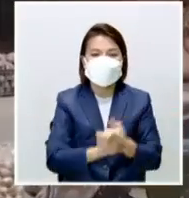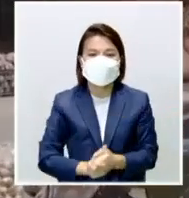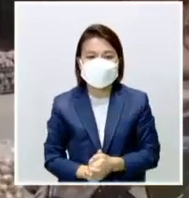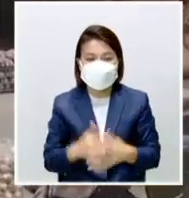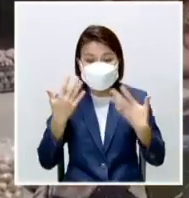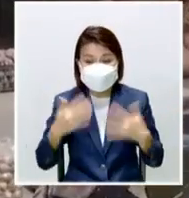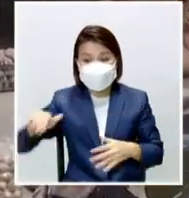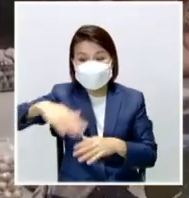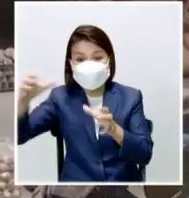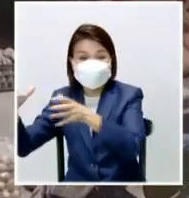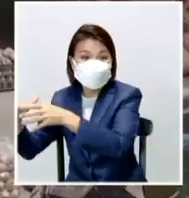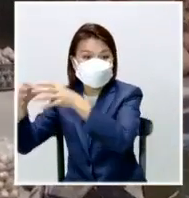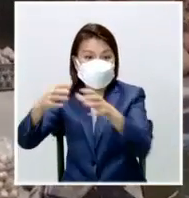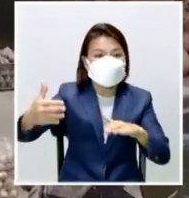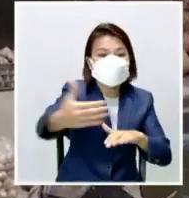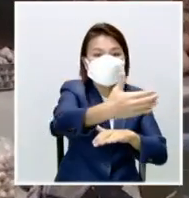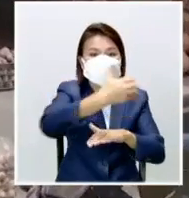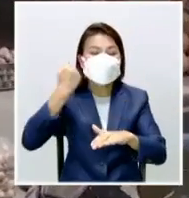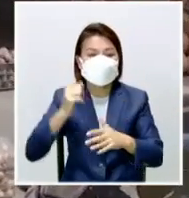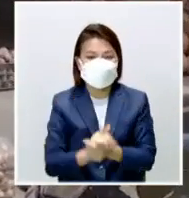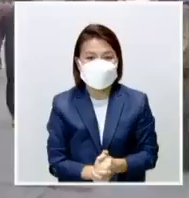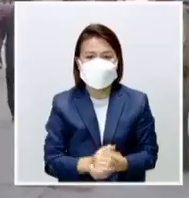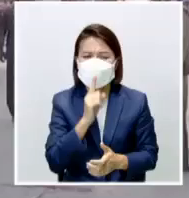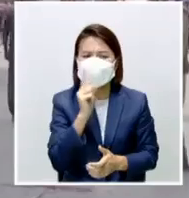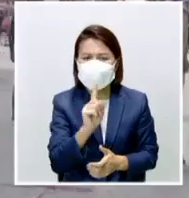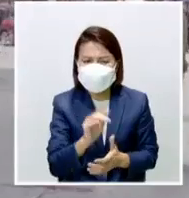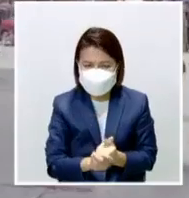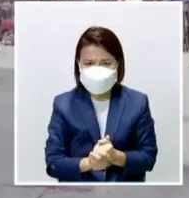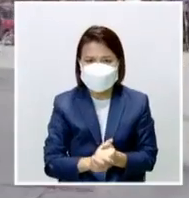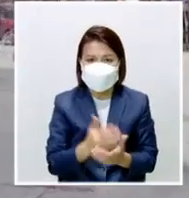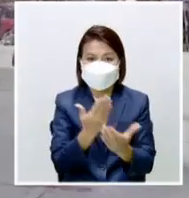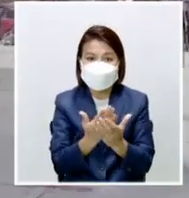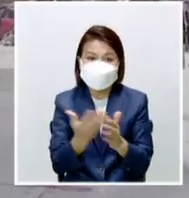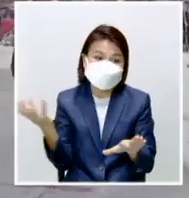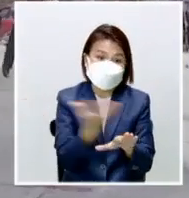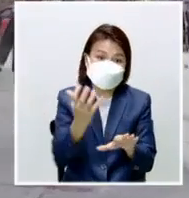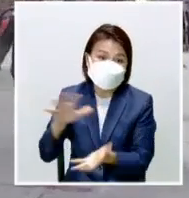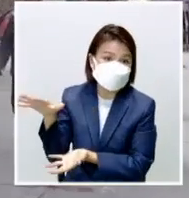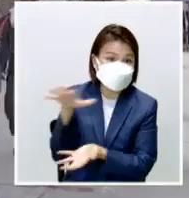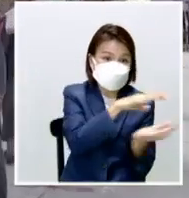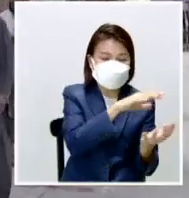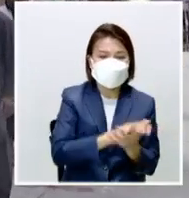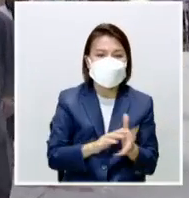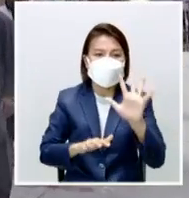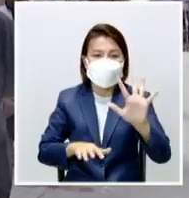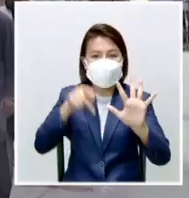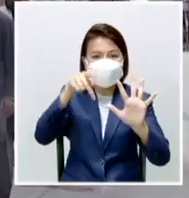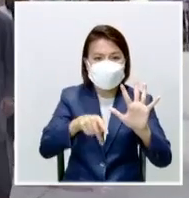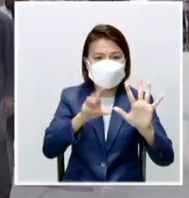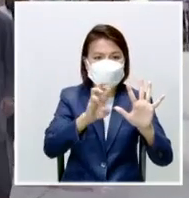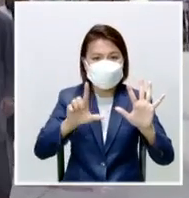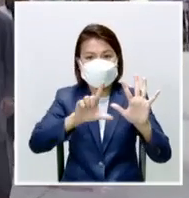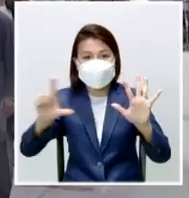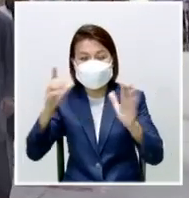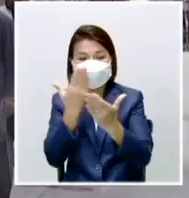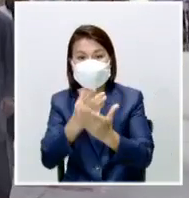าเมืองหลวงล่าสุด USA Today รายงานว่านายกานีหอบเงินหนีรวมมากกว่า 5,600 ล้านบาทไปยังท